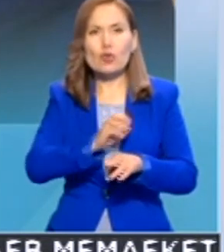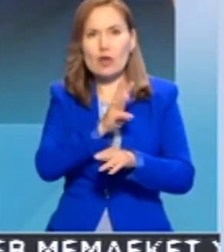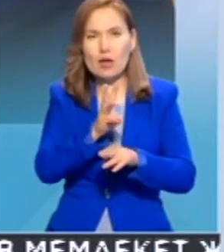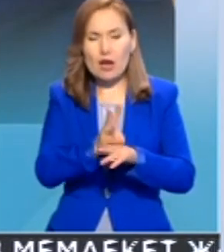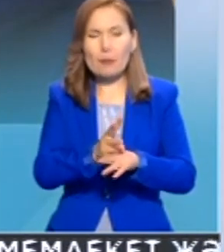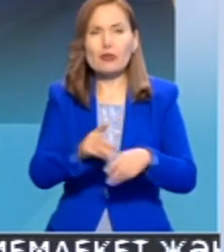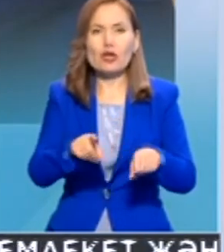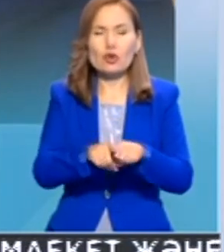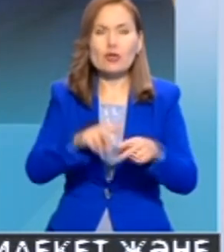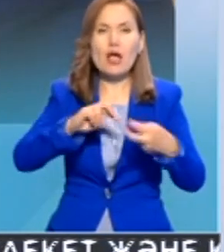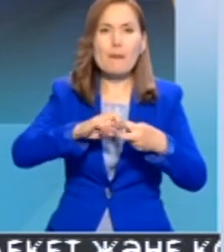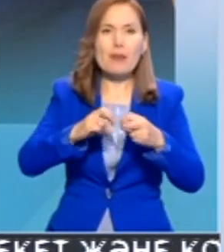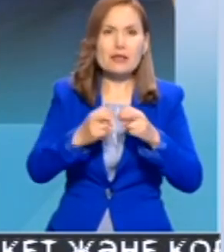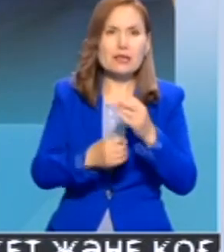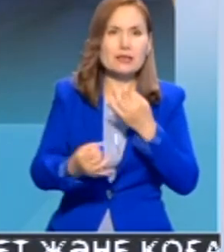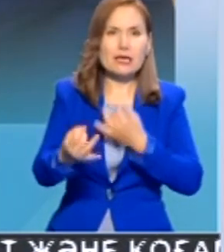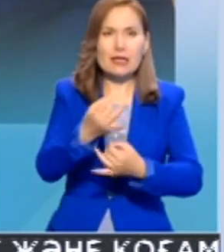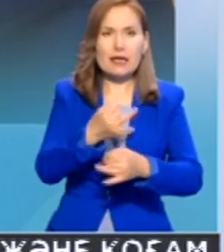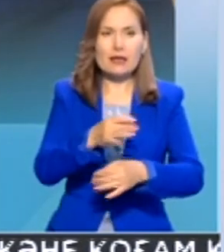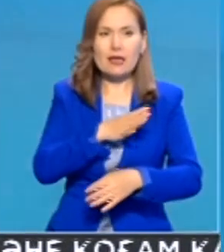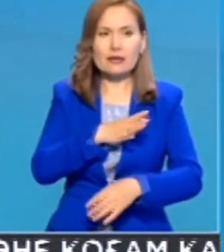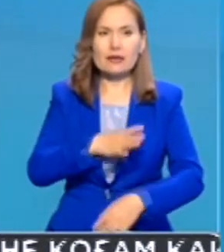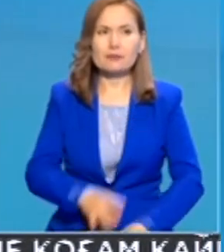шешу мәселесі де талқыланды.